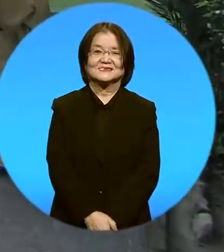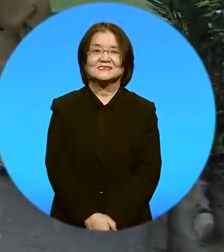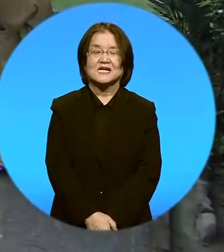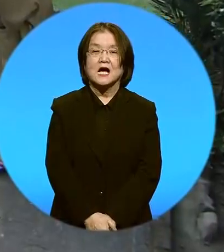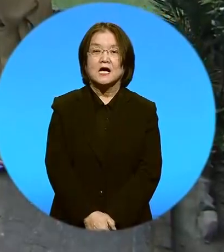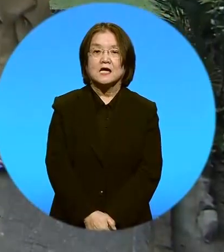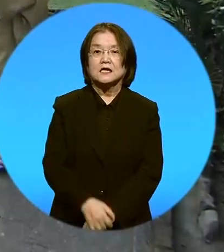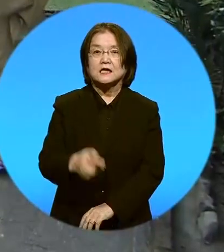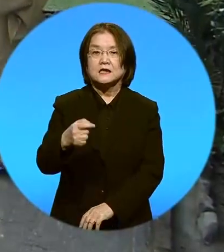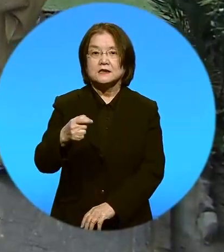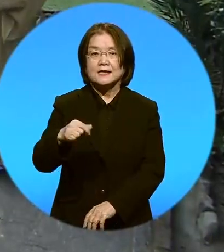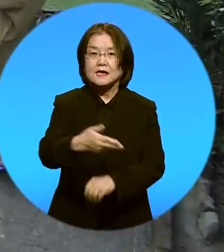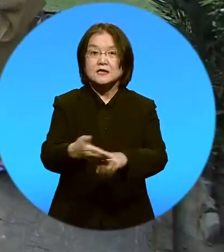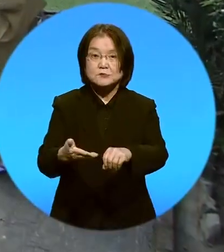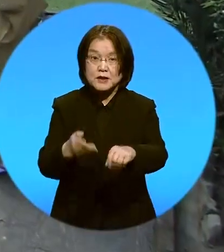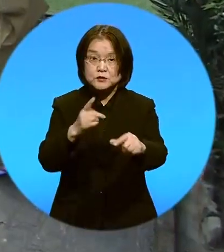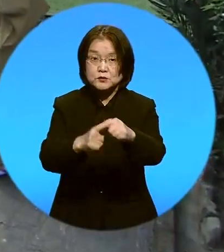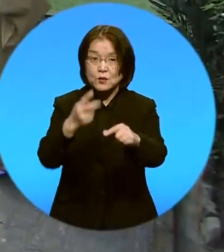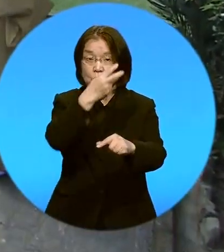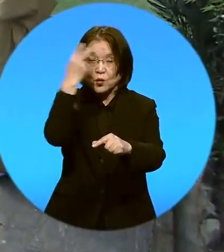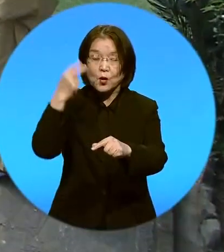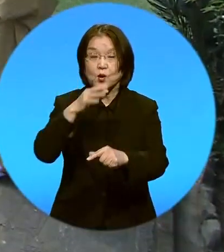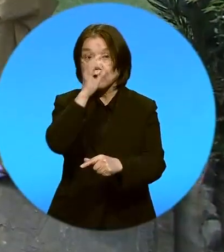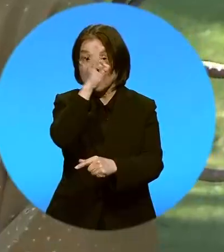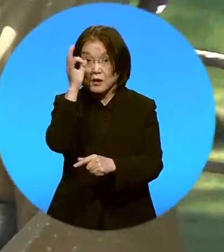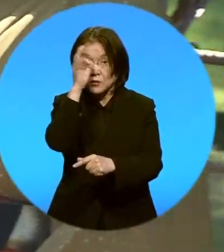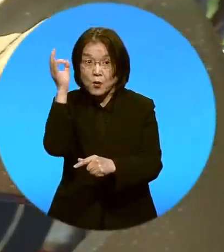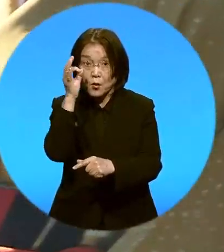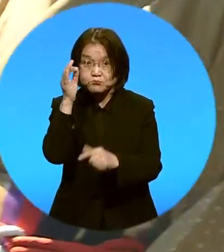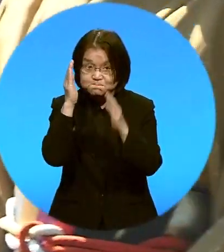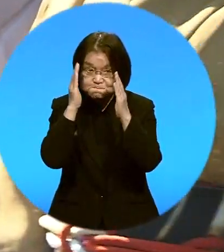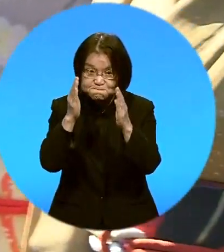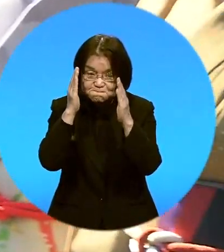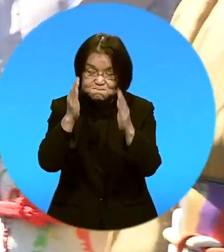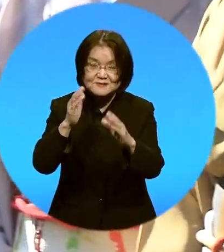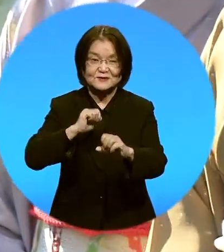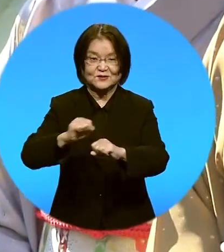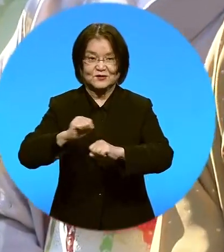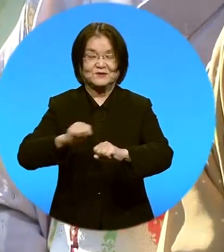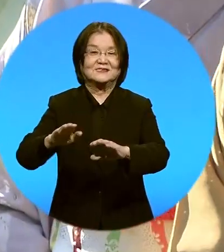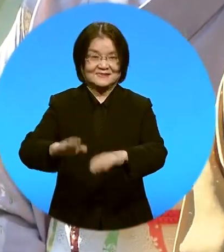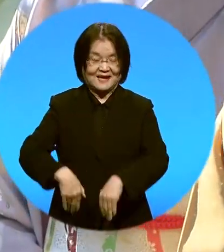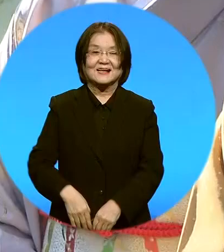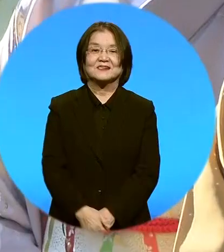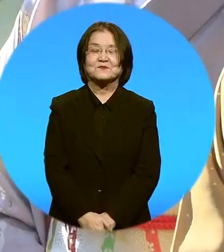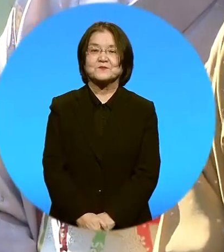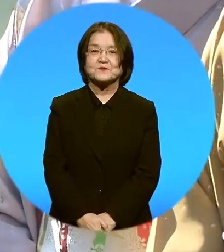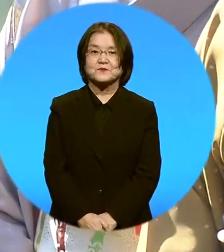種子島中央高校では観光に力を入れた取り組みを実施しました。